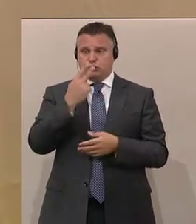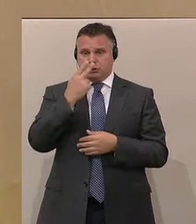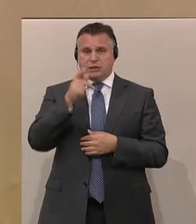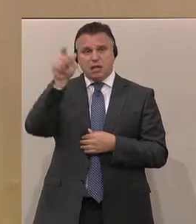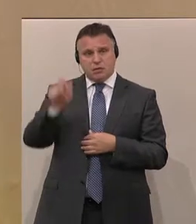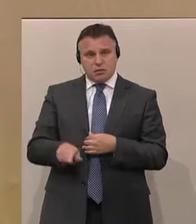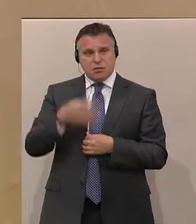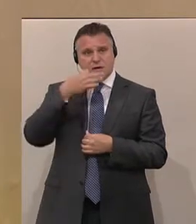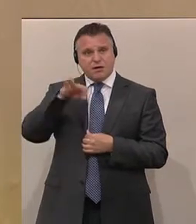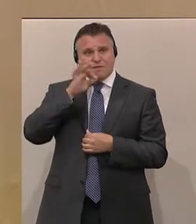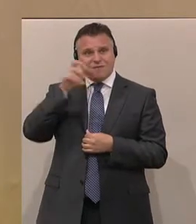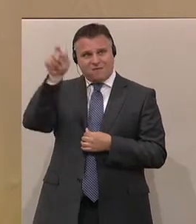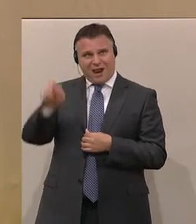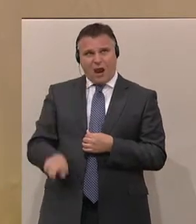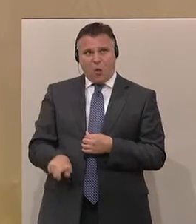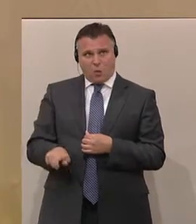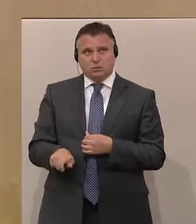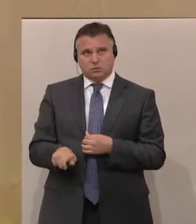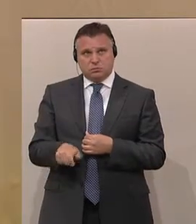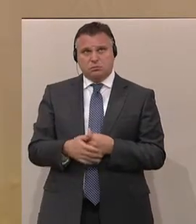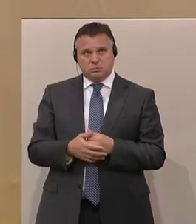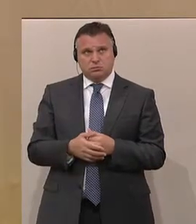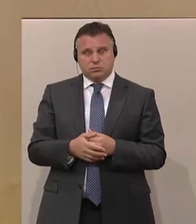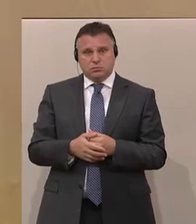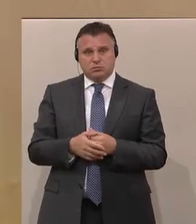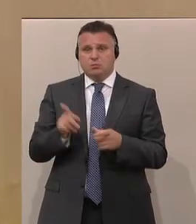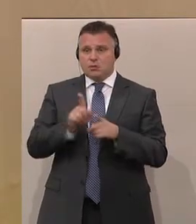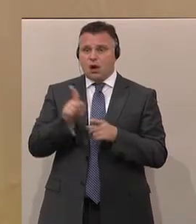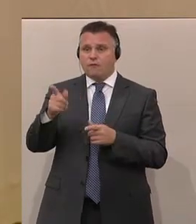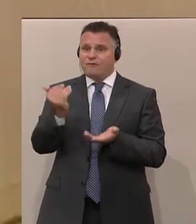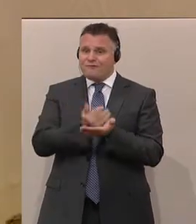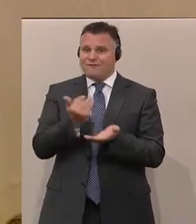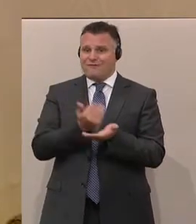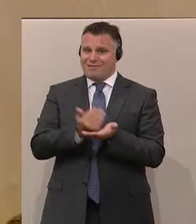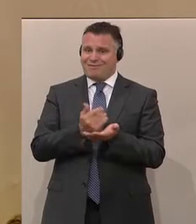Frauen im Schnitt, in diesem Fall jene, die auch in einem unteren